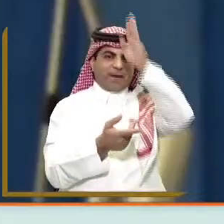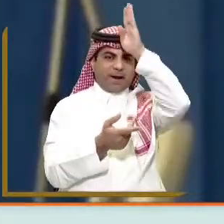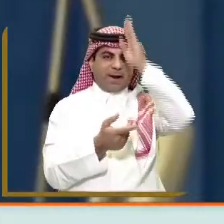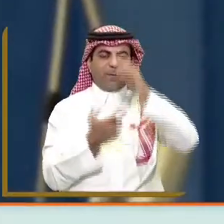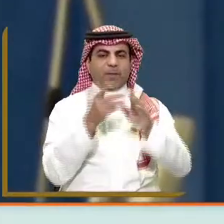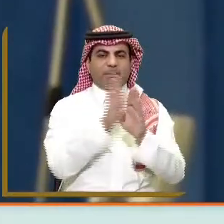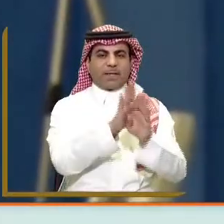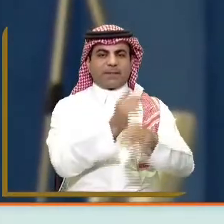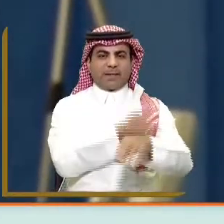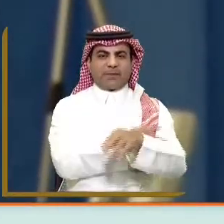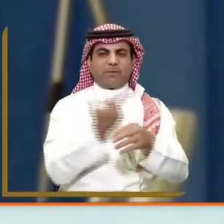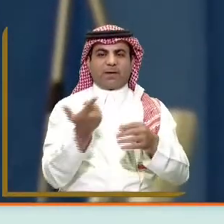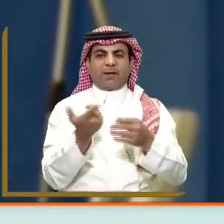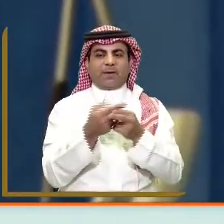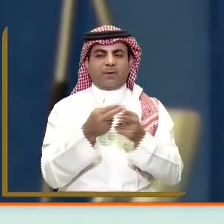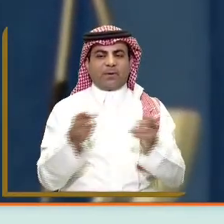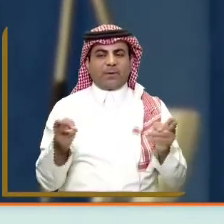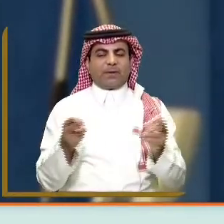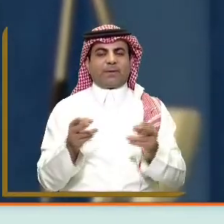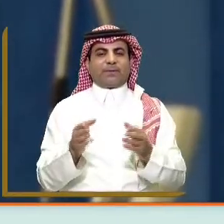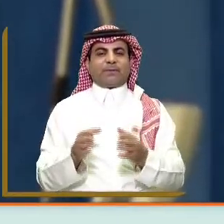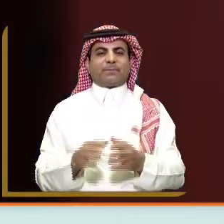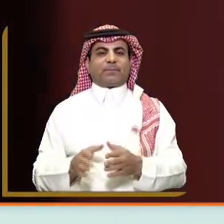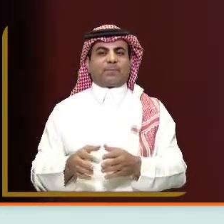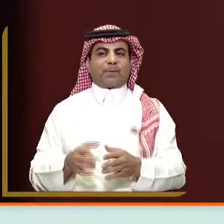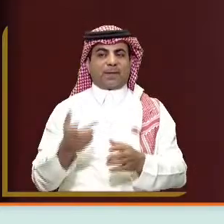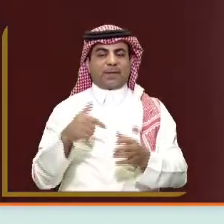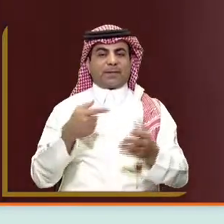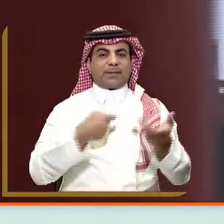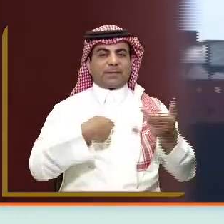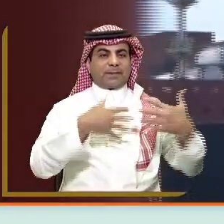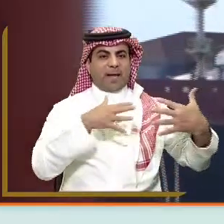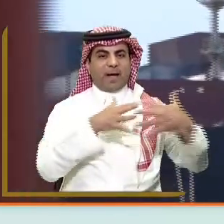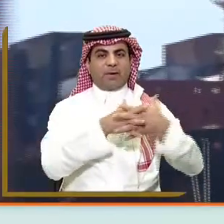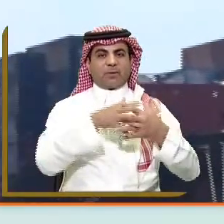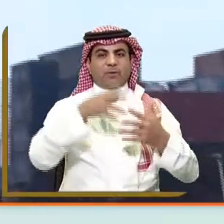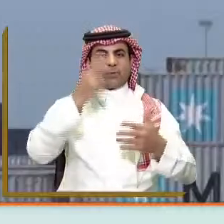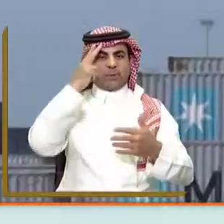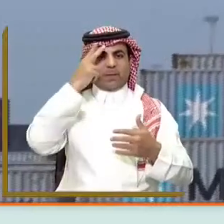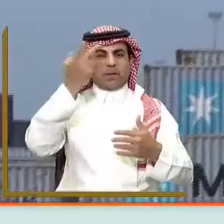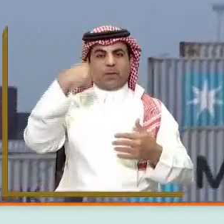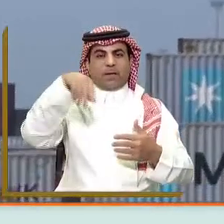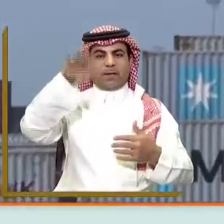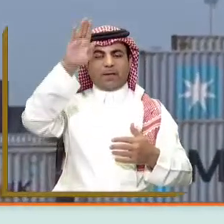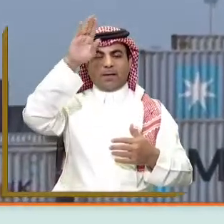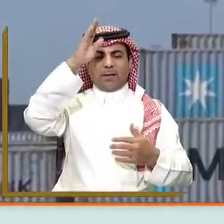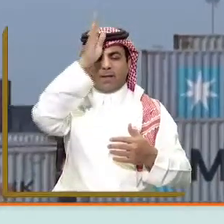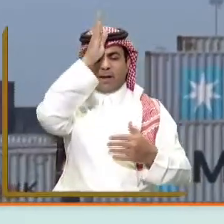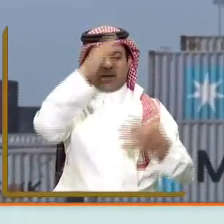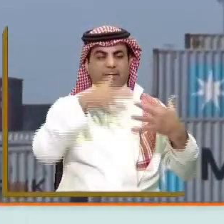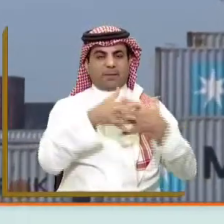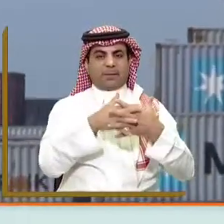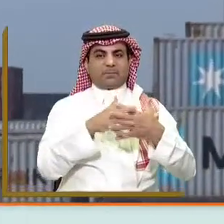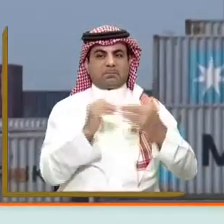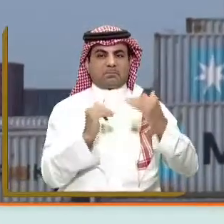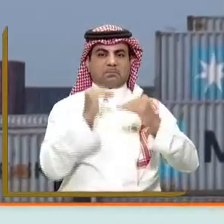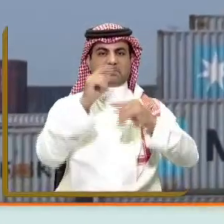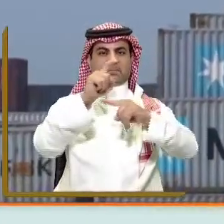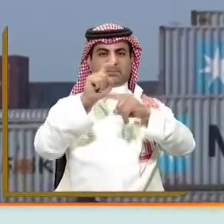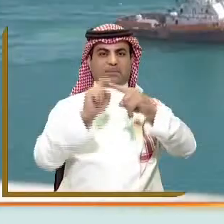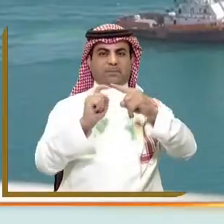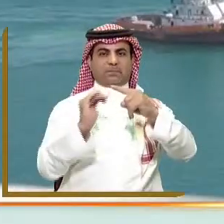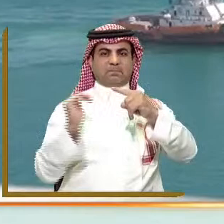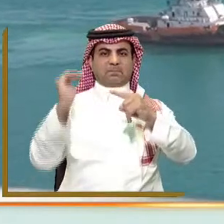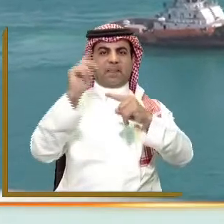ومساعدات طبية لمواجهة جائحة كورونا. التبادل التجاري بين المملكة والعراق قفز 3%